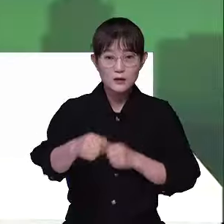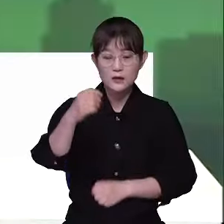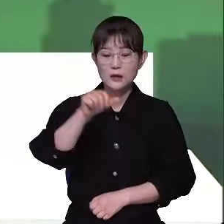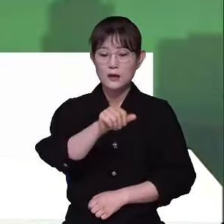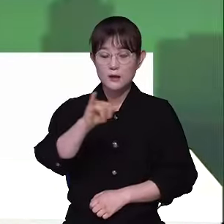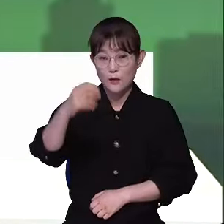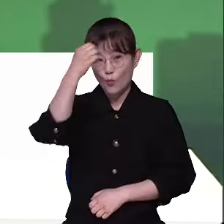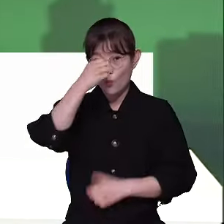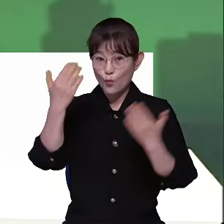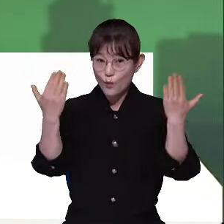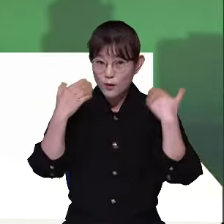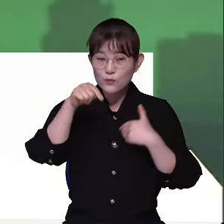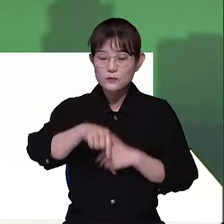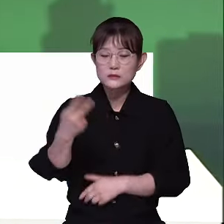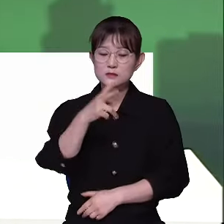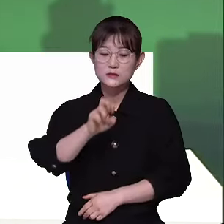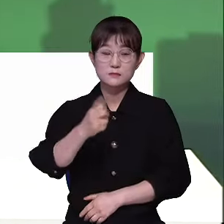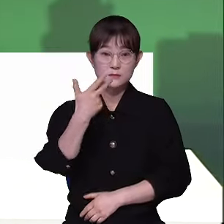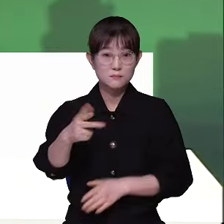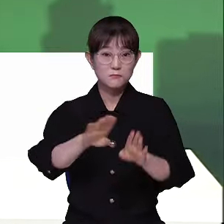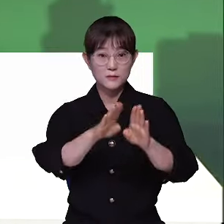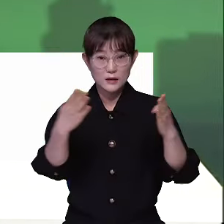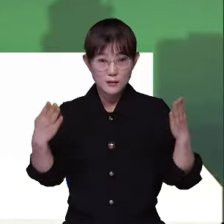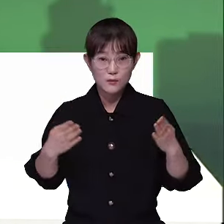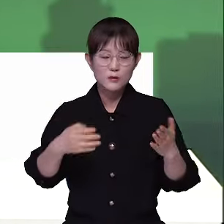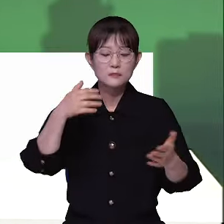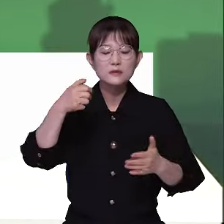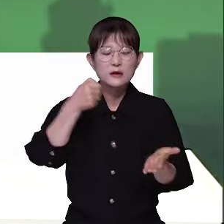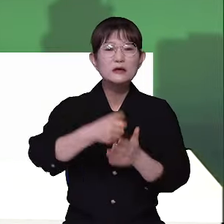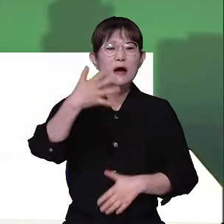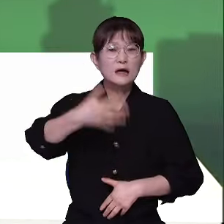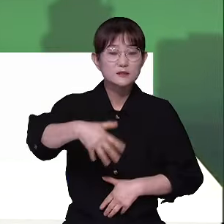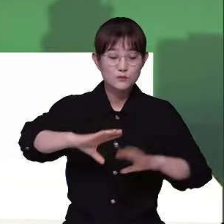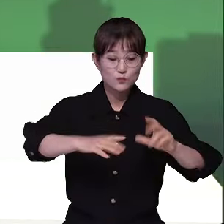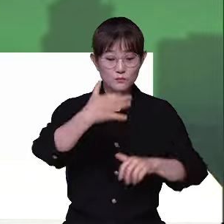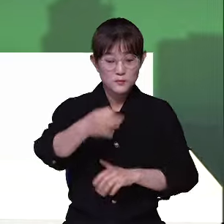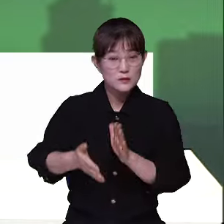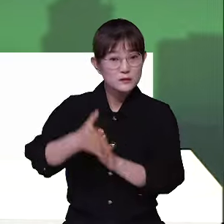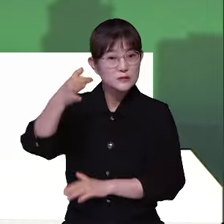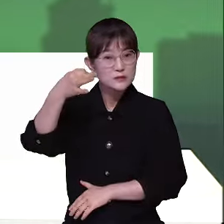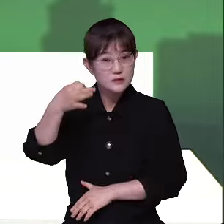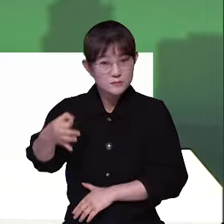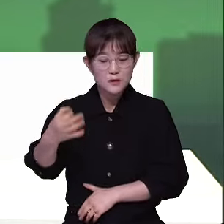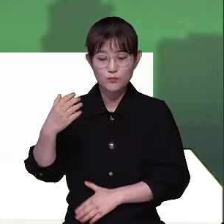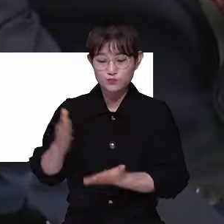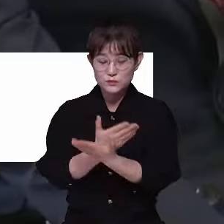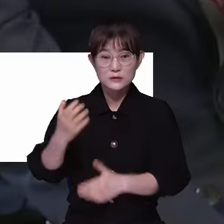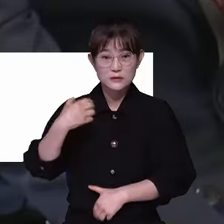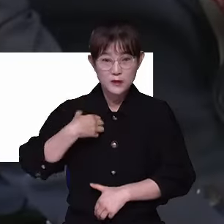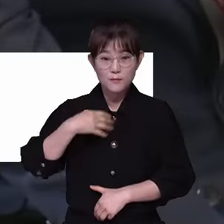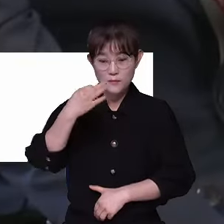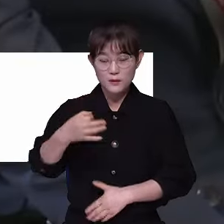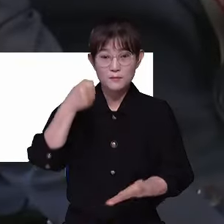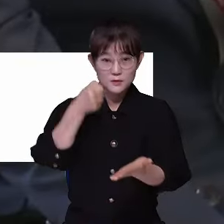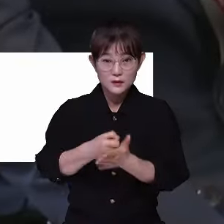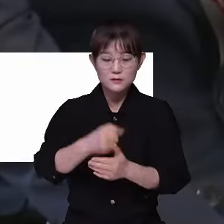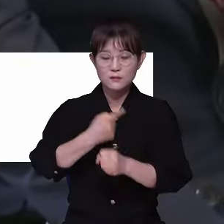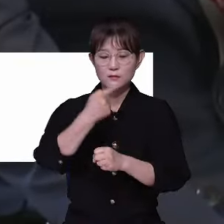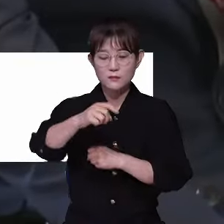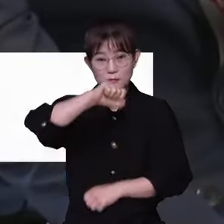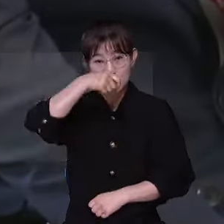목표대로 2027년 개교하고 아직 협의 중인 국시비 분담률을 조속히 매듭지어 내년 예산에 반영될 수